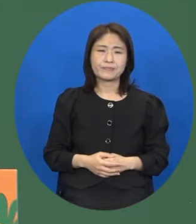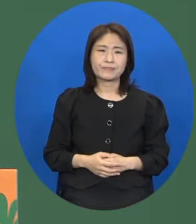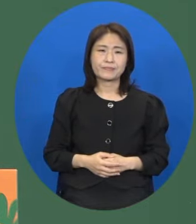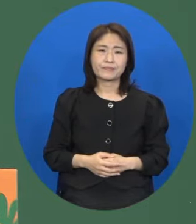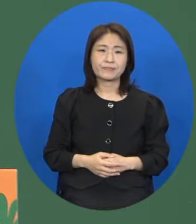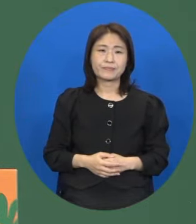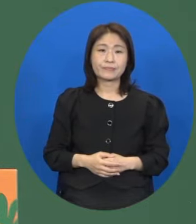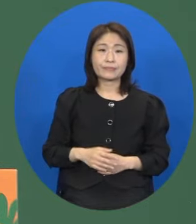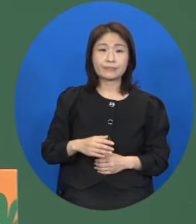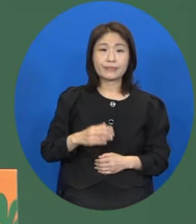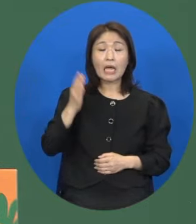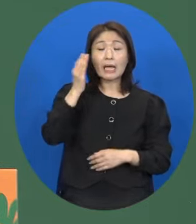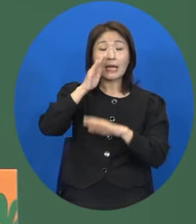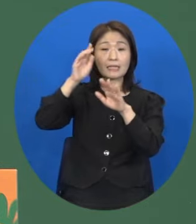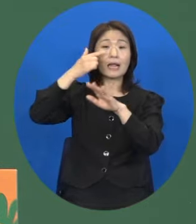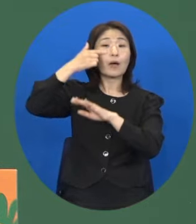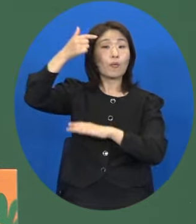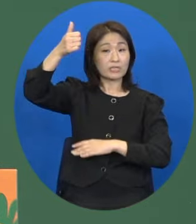하늘 아버지께서